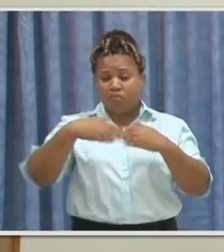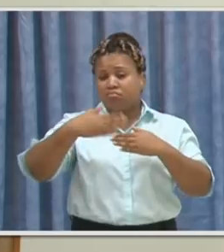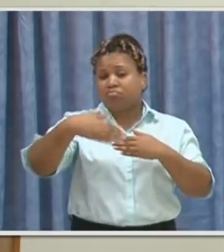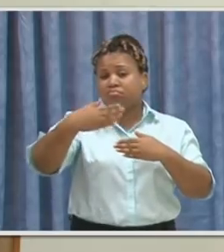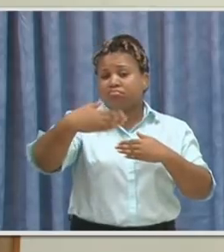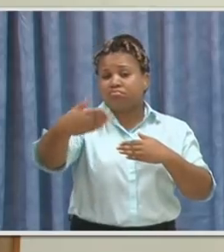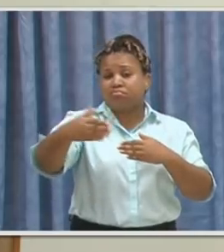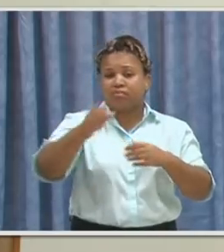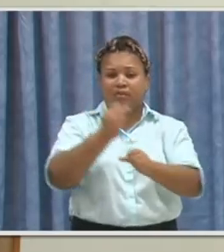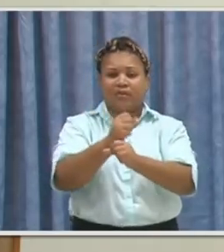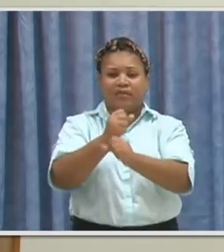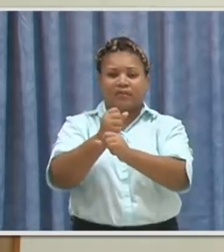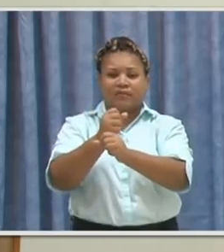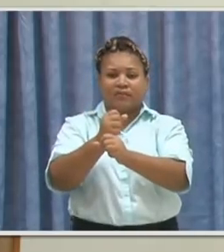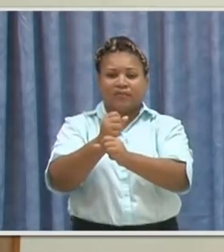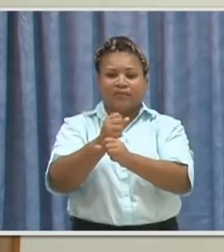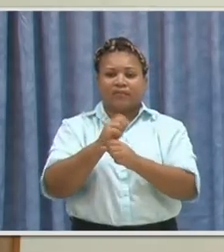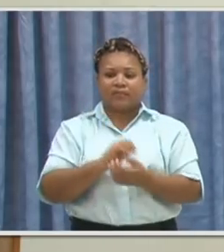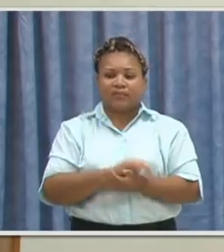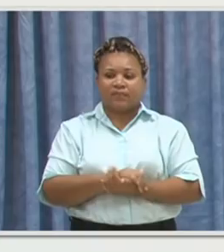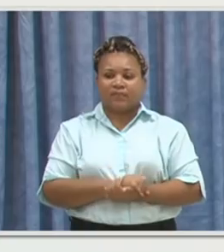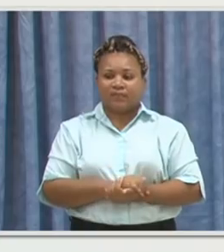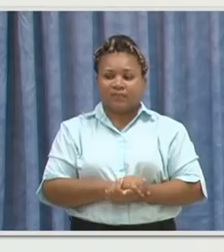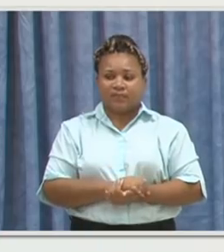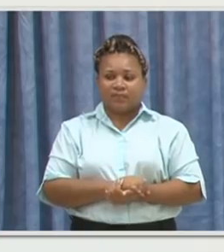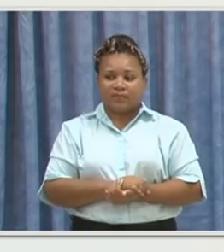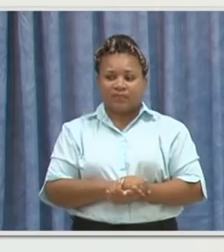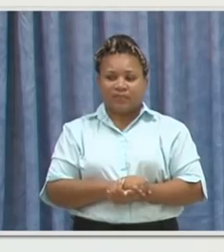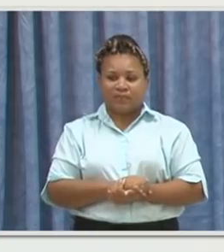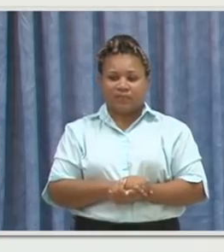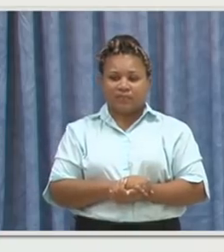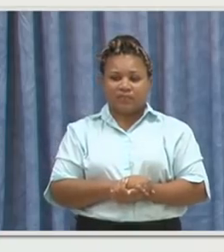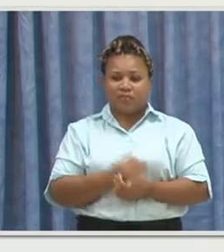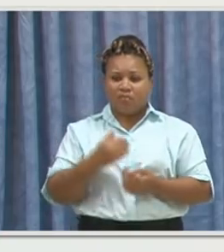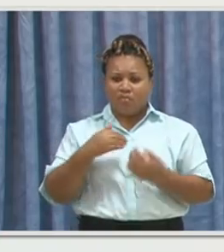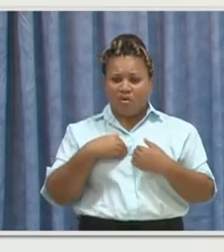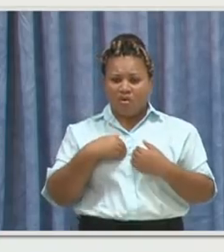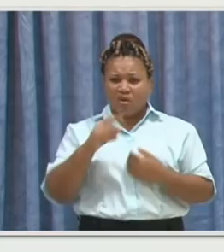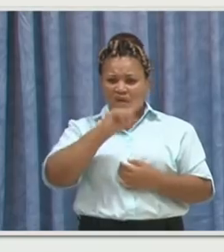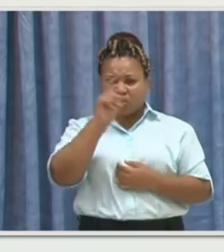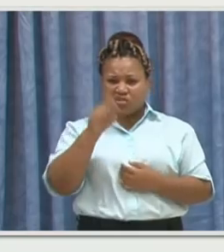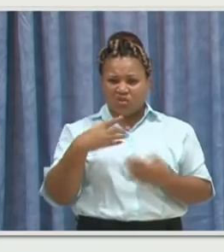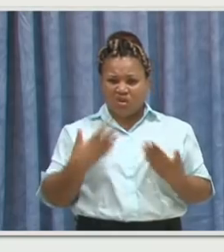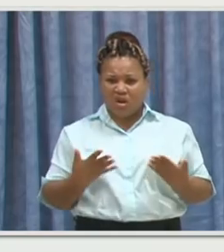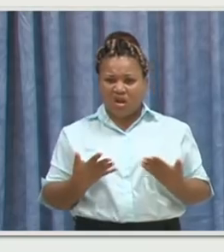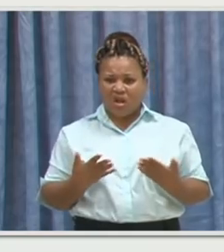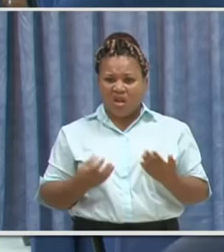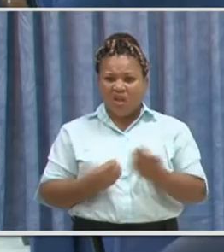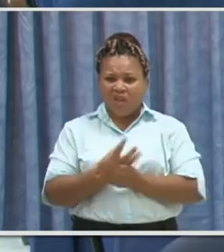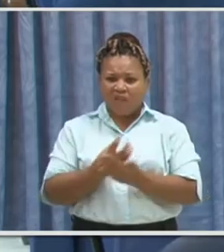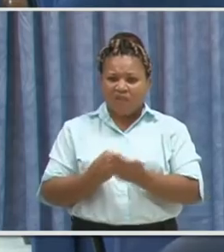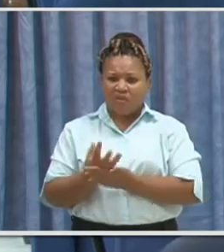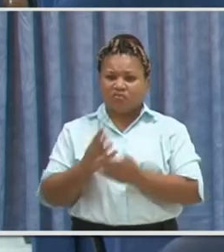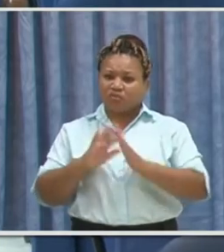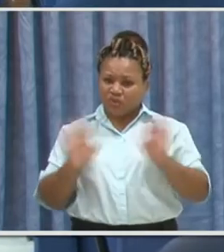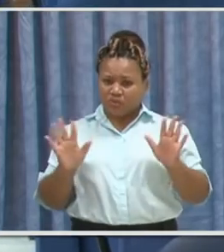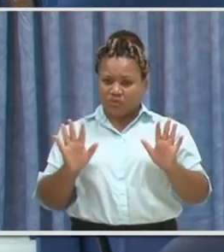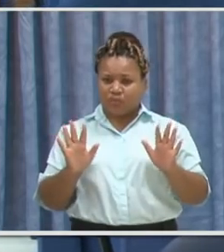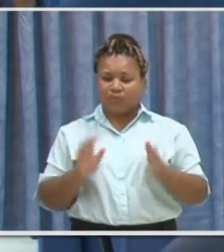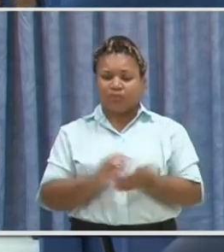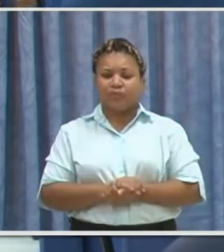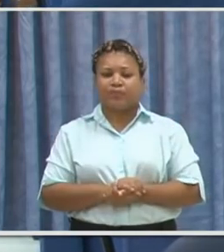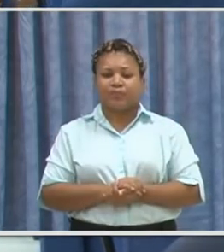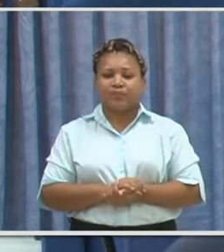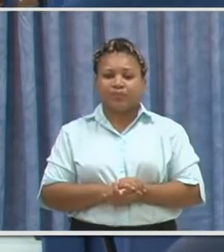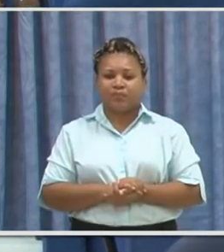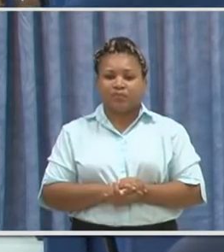virus. Well, moi, je voulais faire un commentaire là, à cause ça est grave. Ok, docteur Zedéon, il me donne un bon advice, ça fait garder